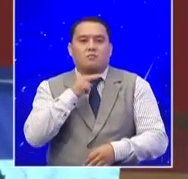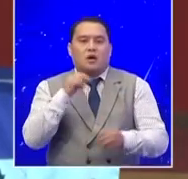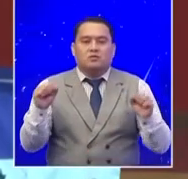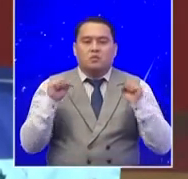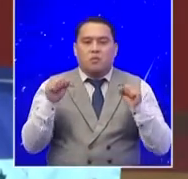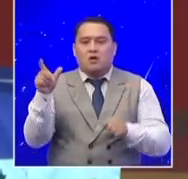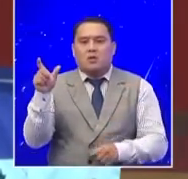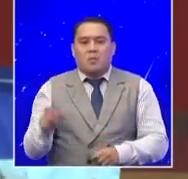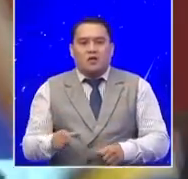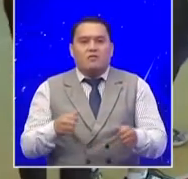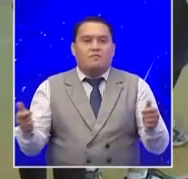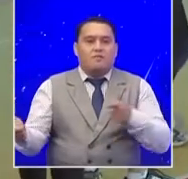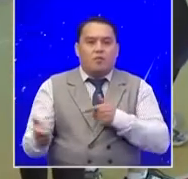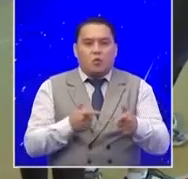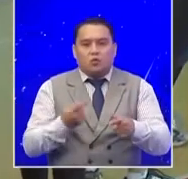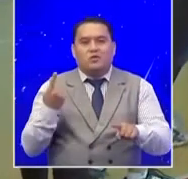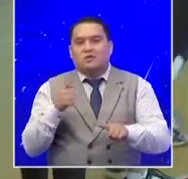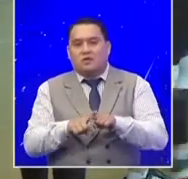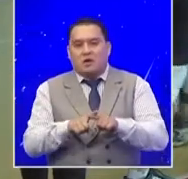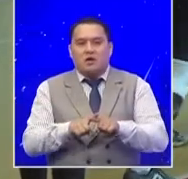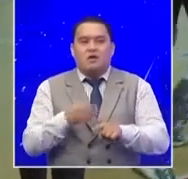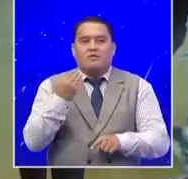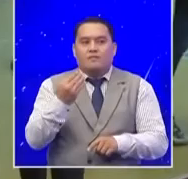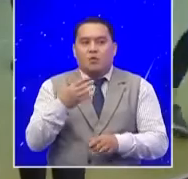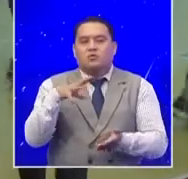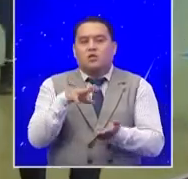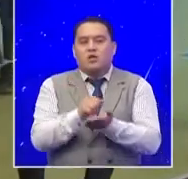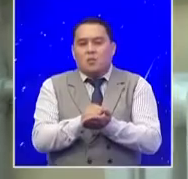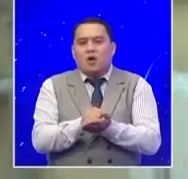также отличной физической подготовки и тактики. Валерия Скрипко занимается данным